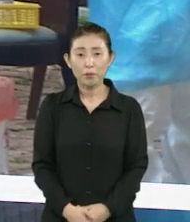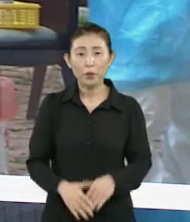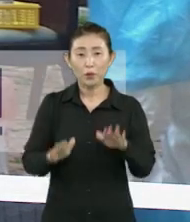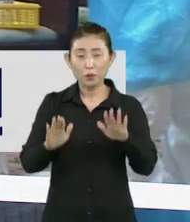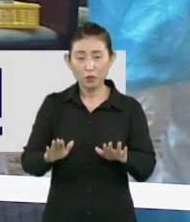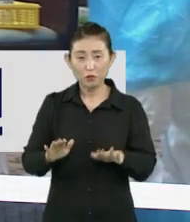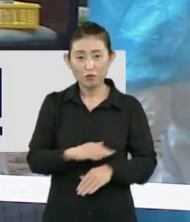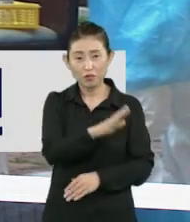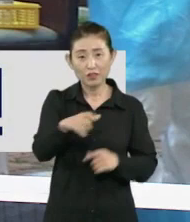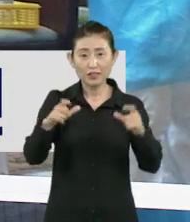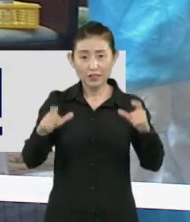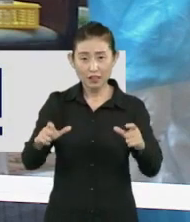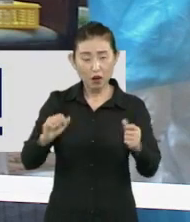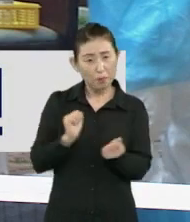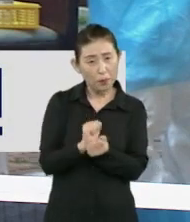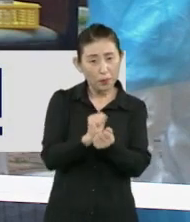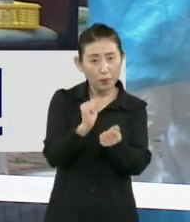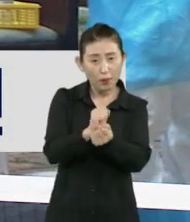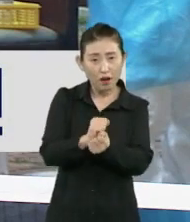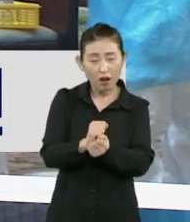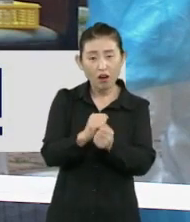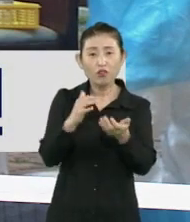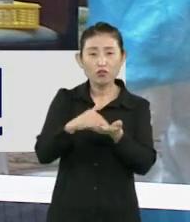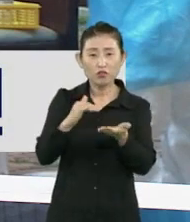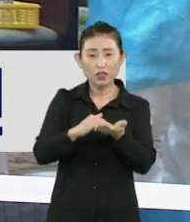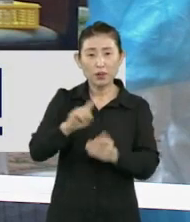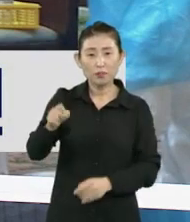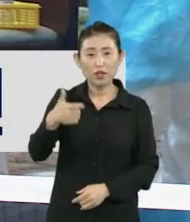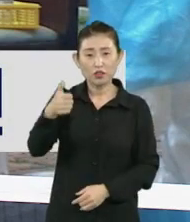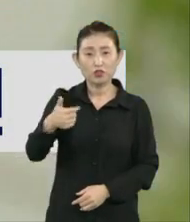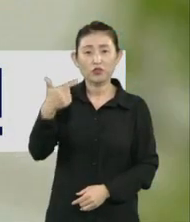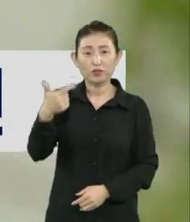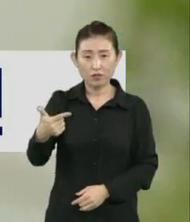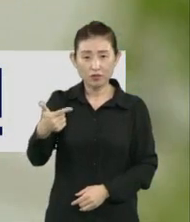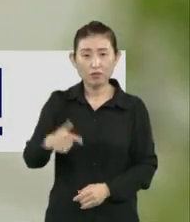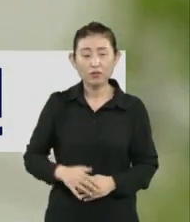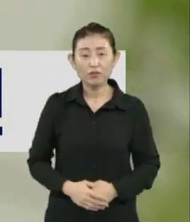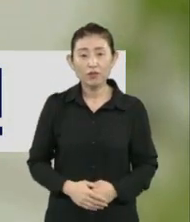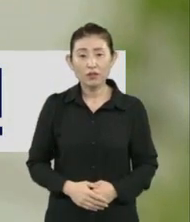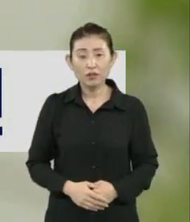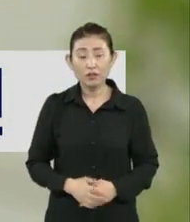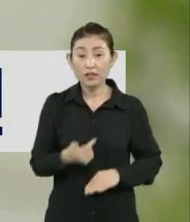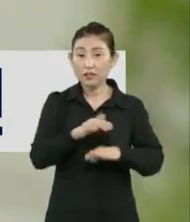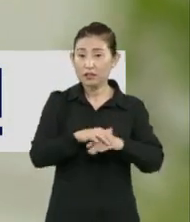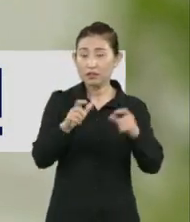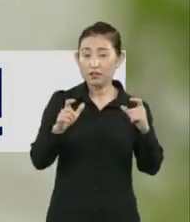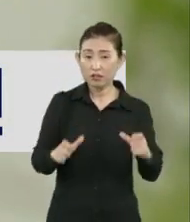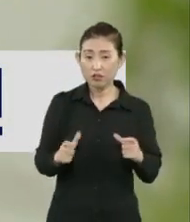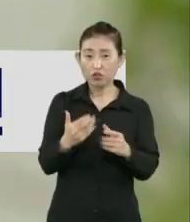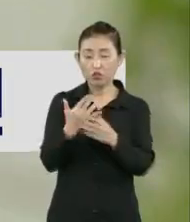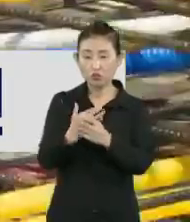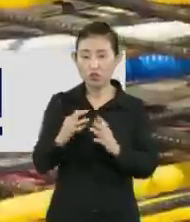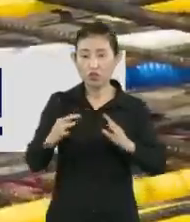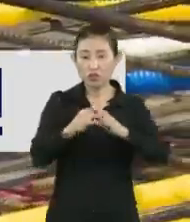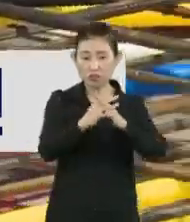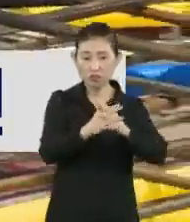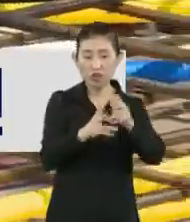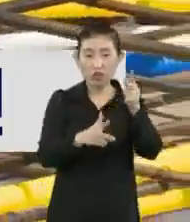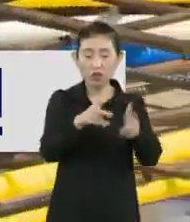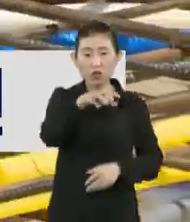오늘 우리 지역에서는 모두 백신 6명의 코로나 1구 확진 자 가 추가됐습니다 대전에서는 유성구